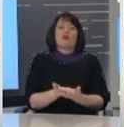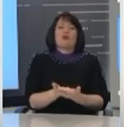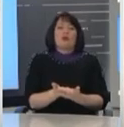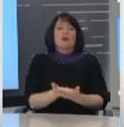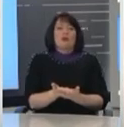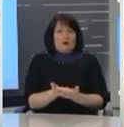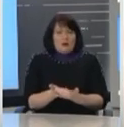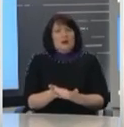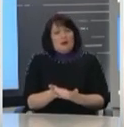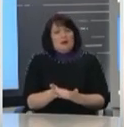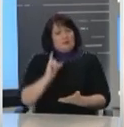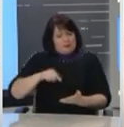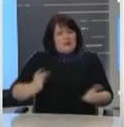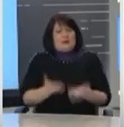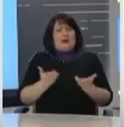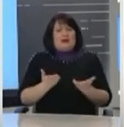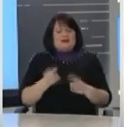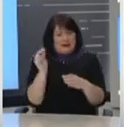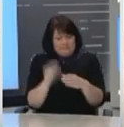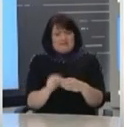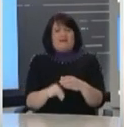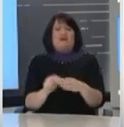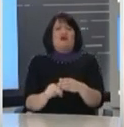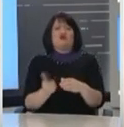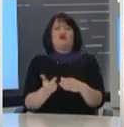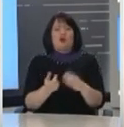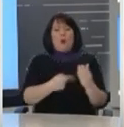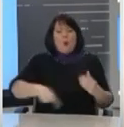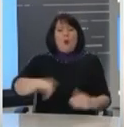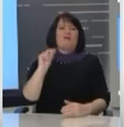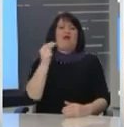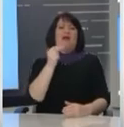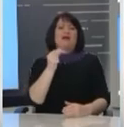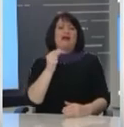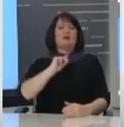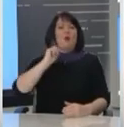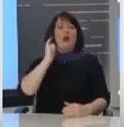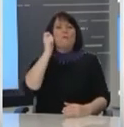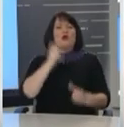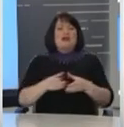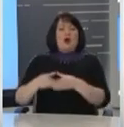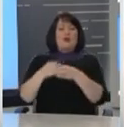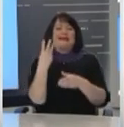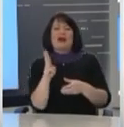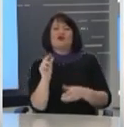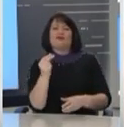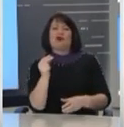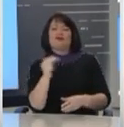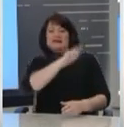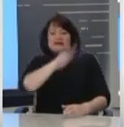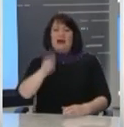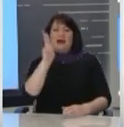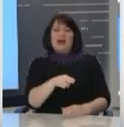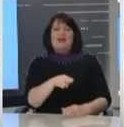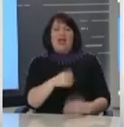αν θέλετε, σε μία παρατυπία και να ψηφίσουμε όλοι οι βουλευτές όλων των κομμάτων και οι 300 την κατάργηση του